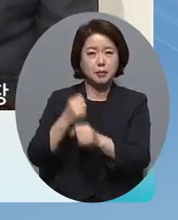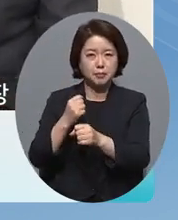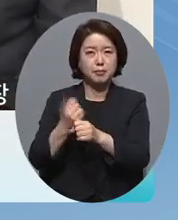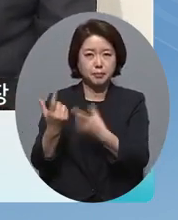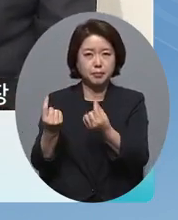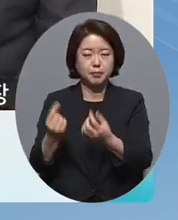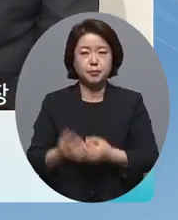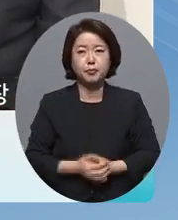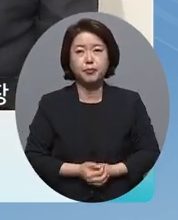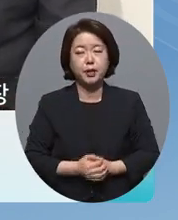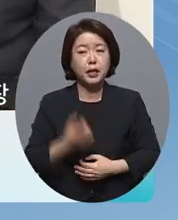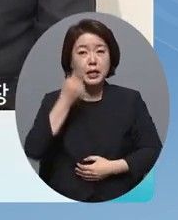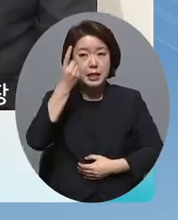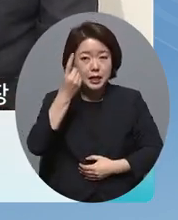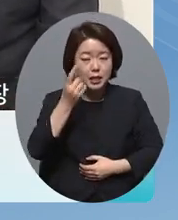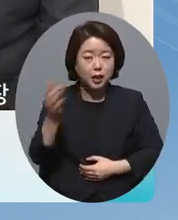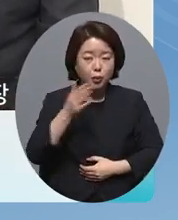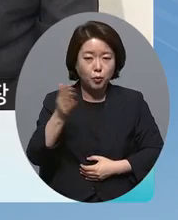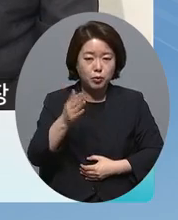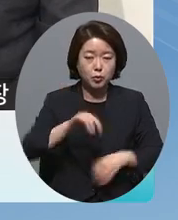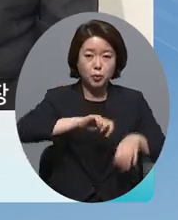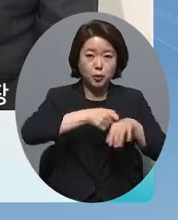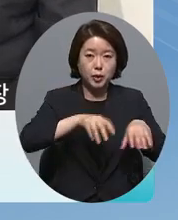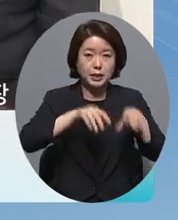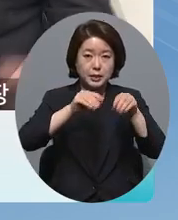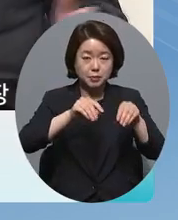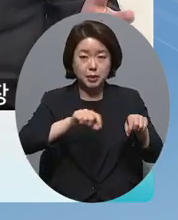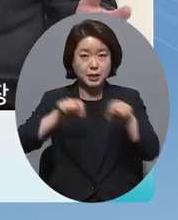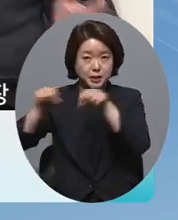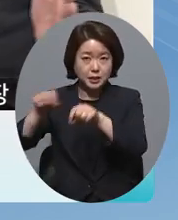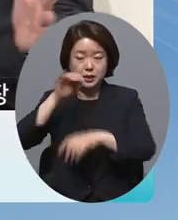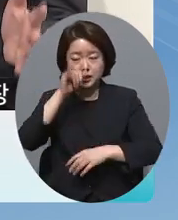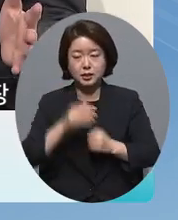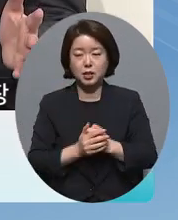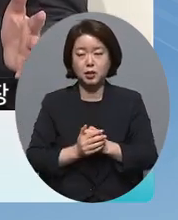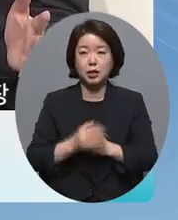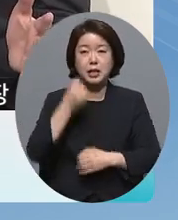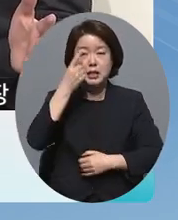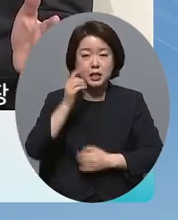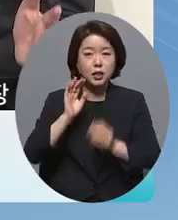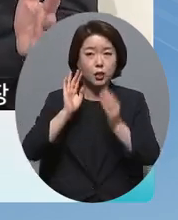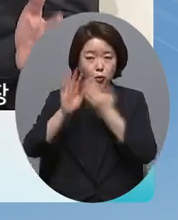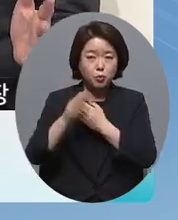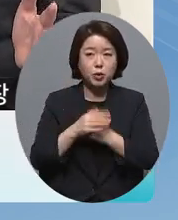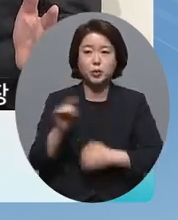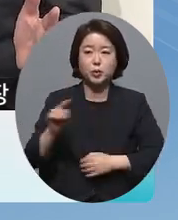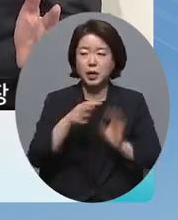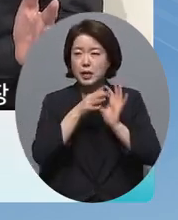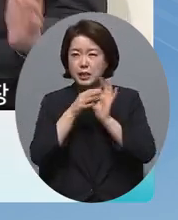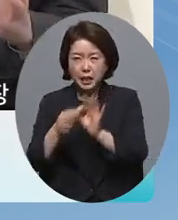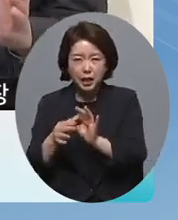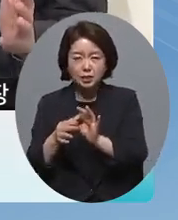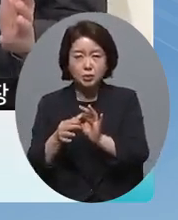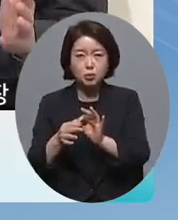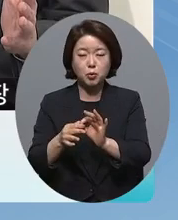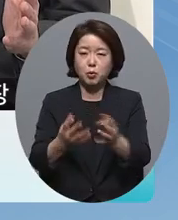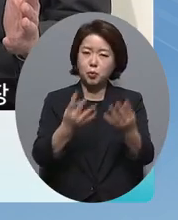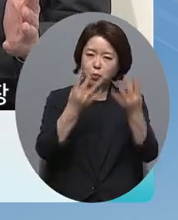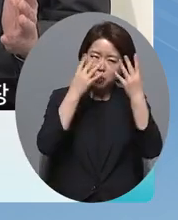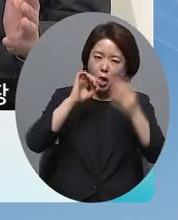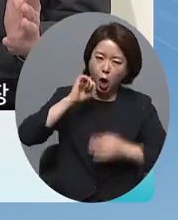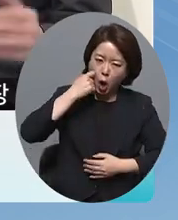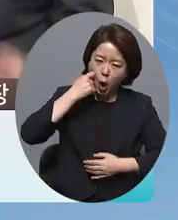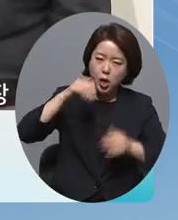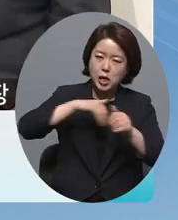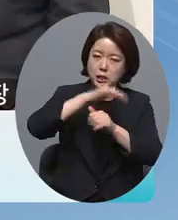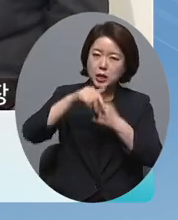그래서 1개월 일단 형 집행정지가 됐잖아요 근데 이제 1개월 정도 지나서도 만약에 계속해서 수감 생활을 하기가